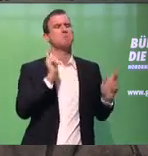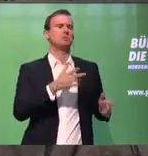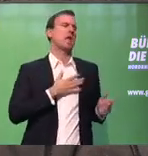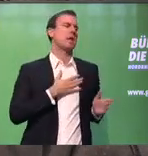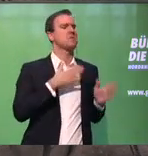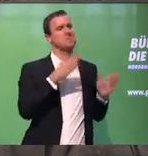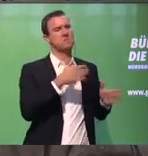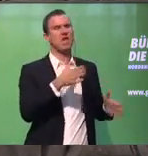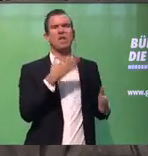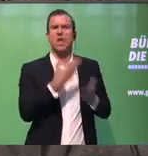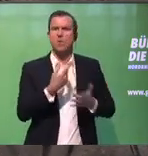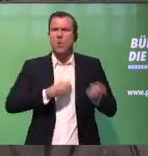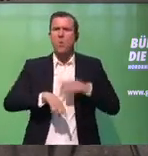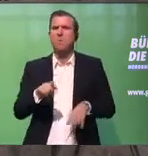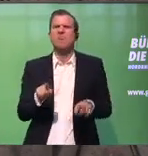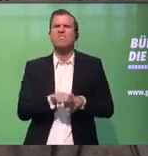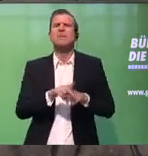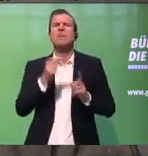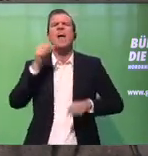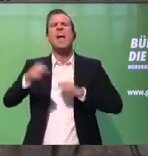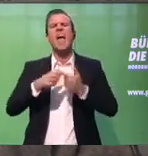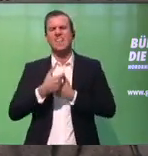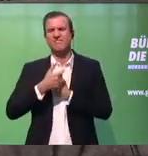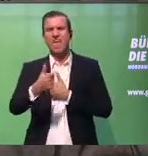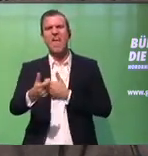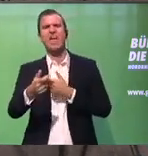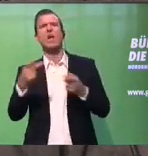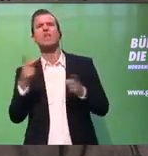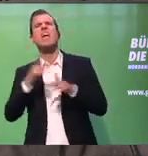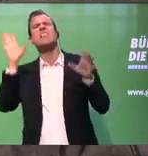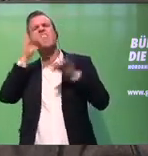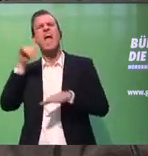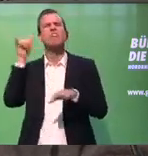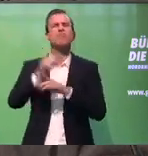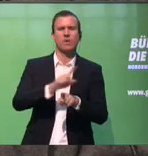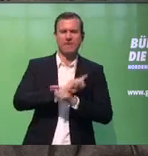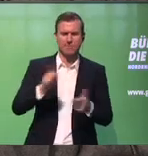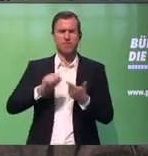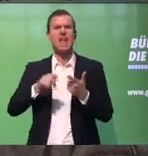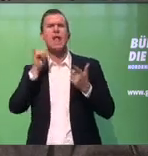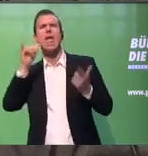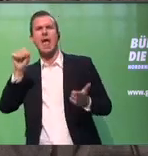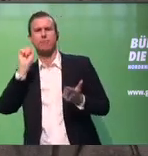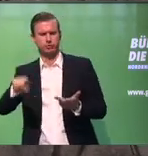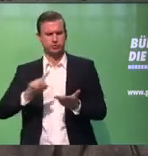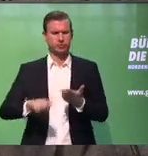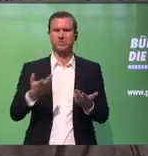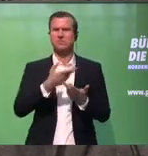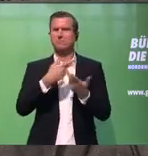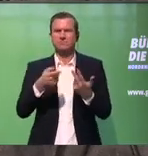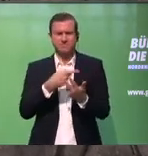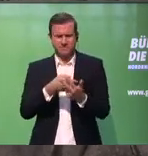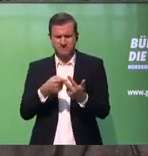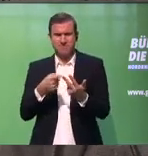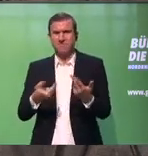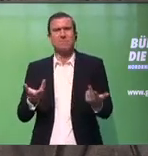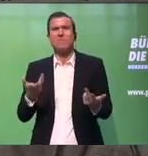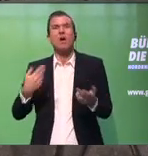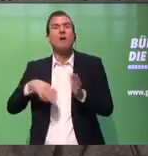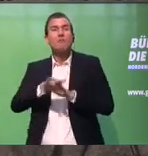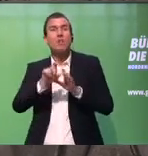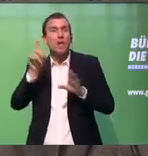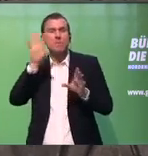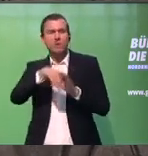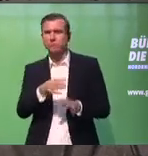im Umkehrschluss, dass da sowas wie Radwege, Nahmobilität, Nachtflugverbot, Lärmschutz natürlich nicht